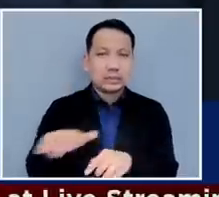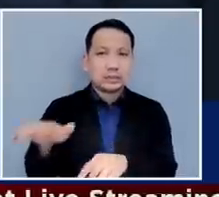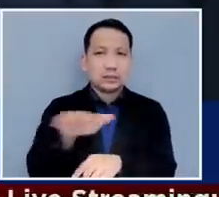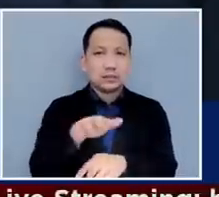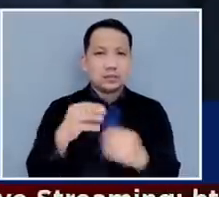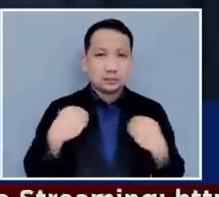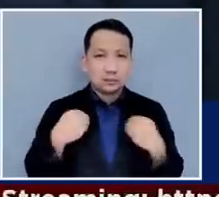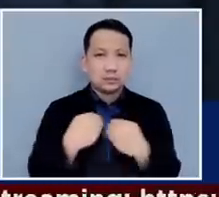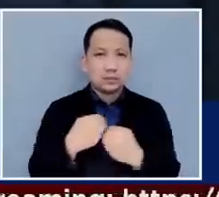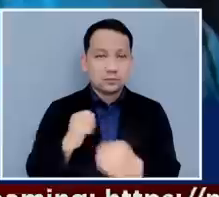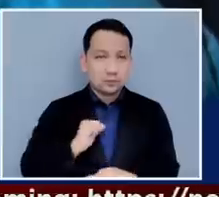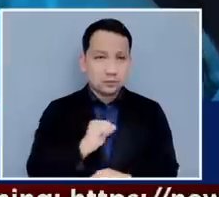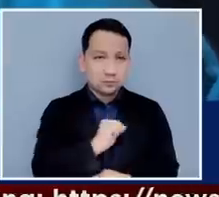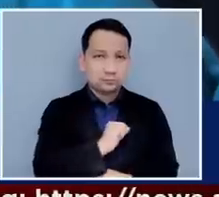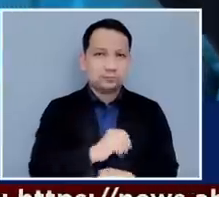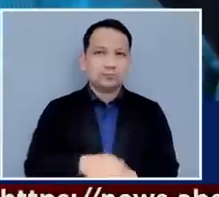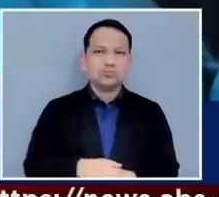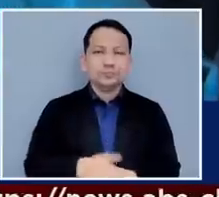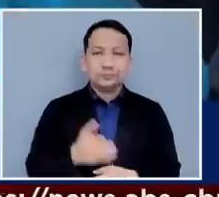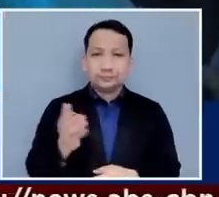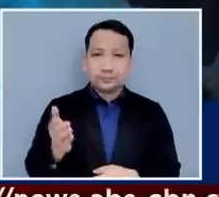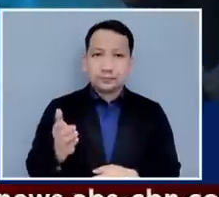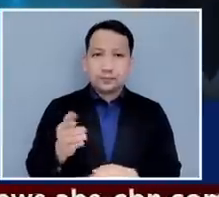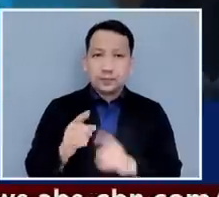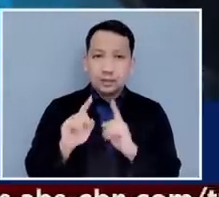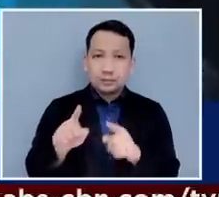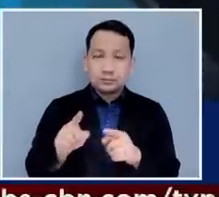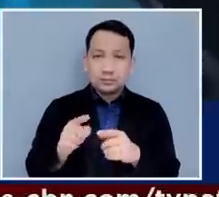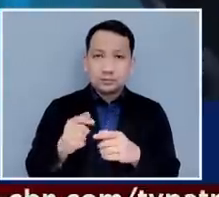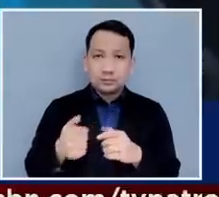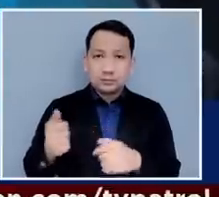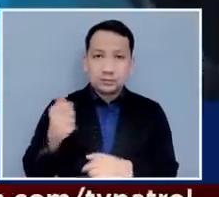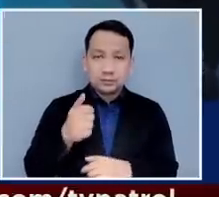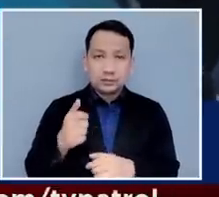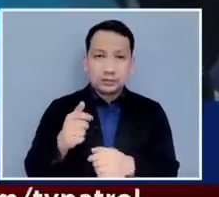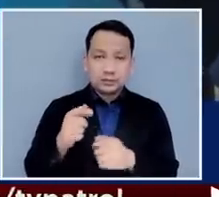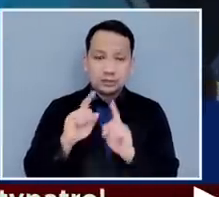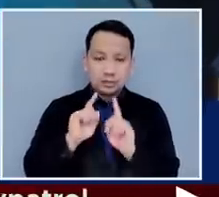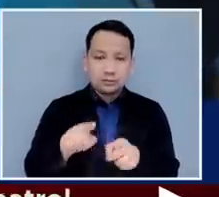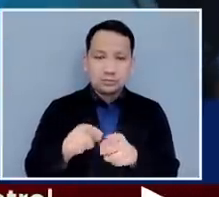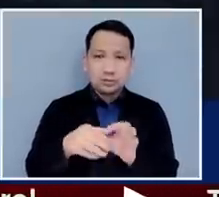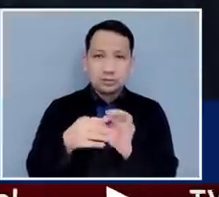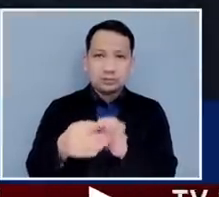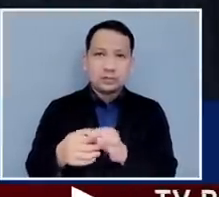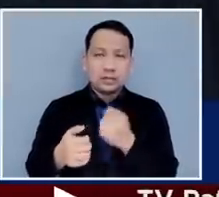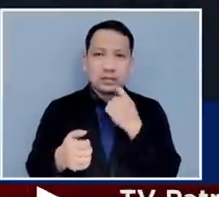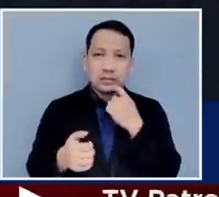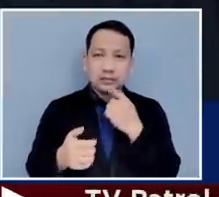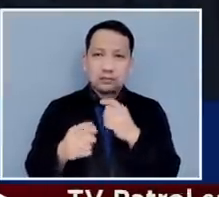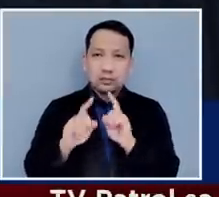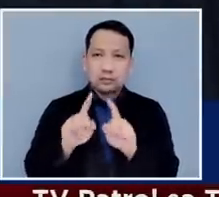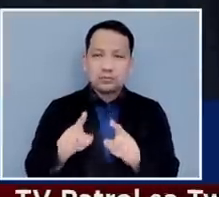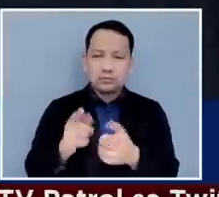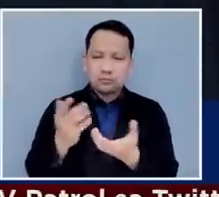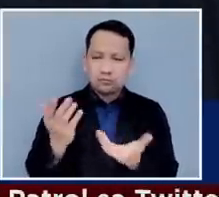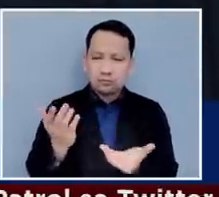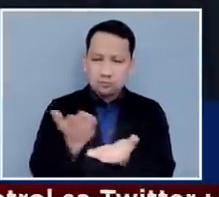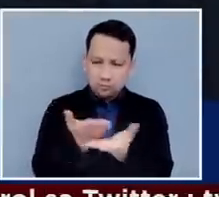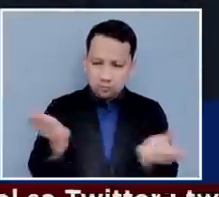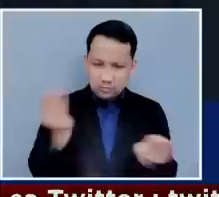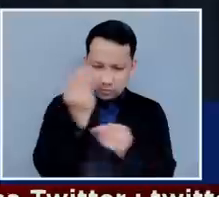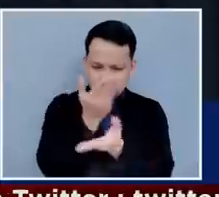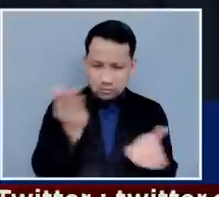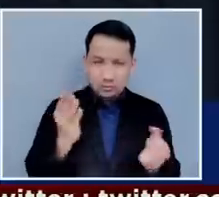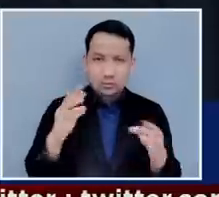miyembrong senador. Anya, nagbigay siya ng chairman's report sa sesyon nila kagabi para malaman ng lahat ang kabuuan